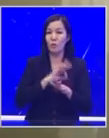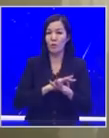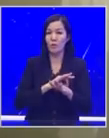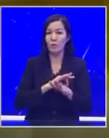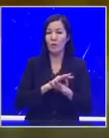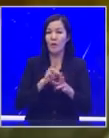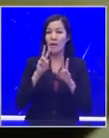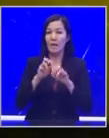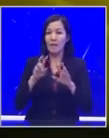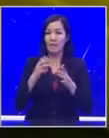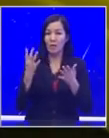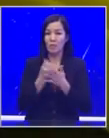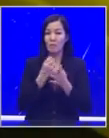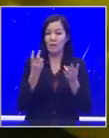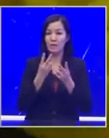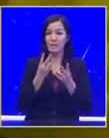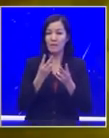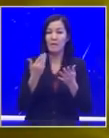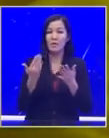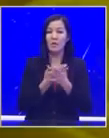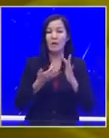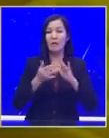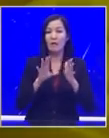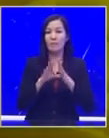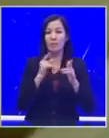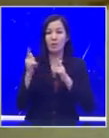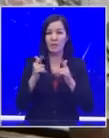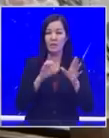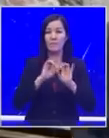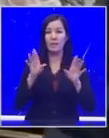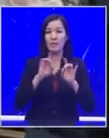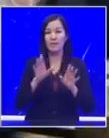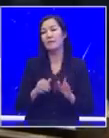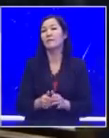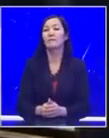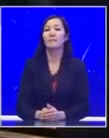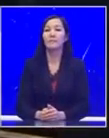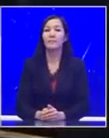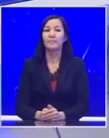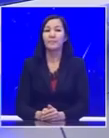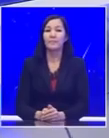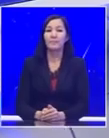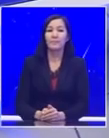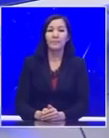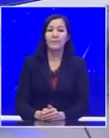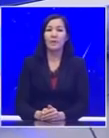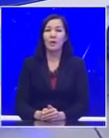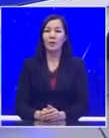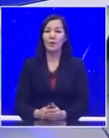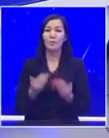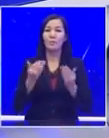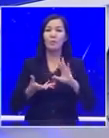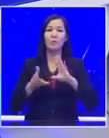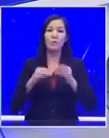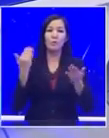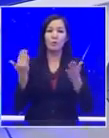әдісін анықтауы тиіс. Топтаманы ғаламтор ақпараттарымен дайындаған Меруерт Қыдырбайқызы, Жетісу телеарнасы. Қадірменді көрермен,